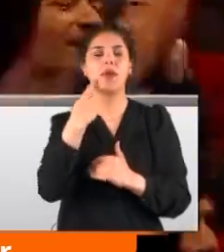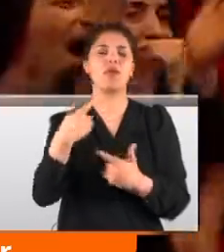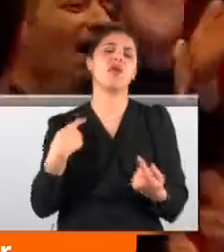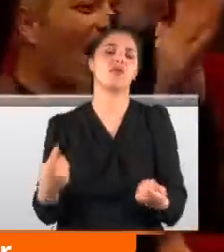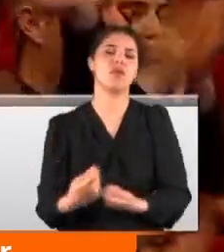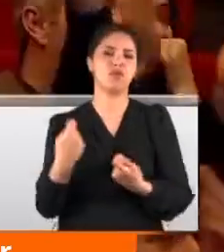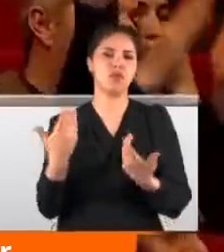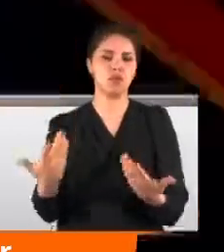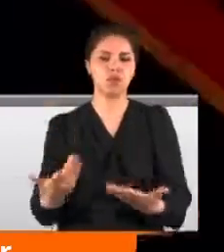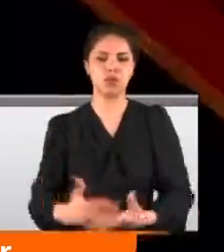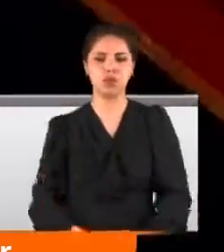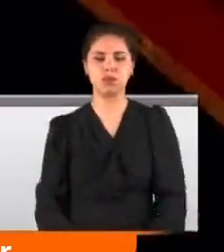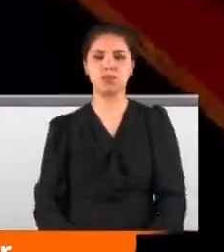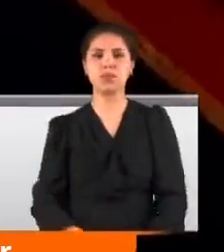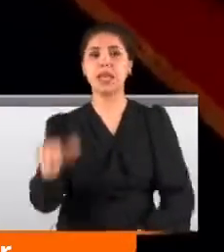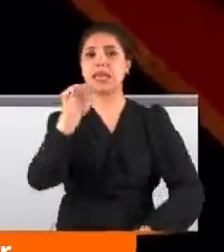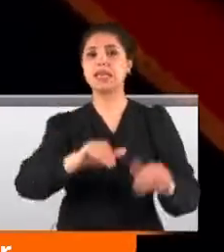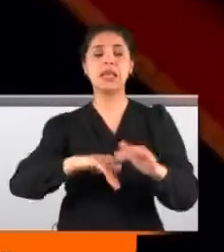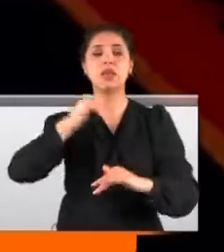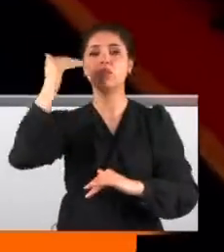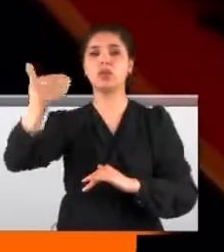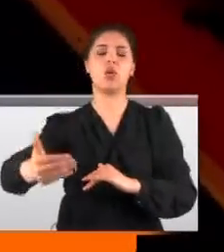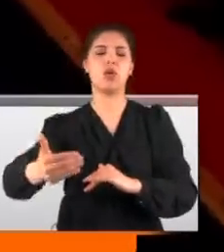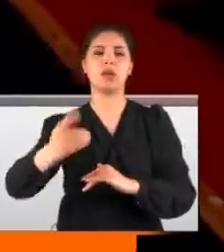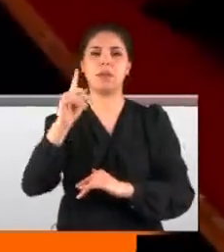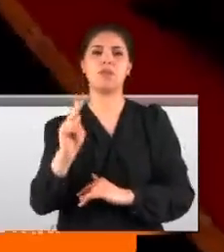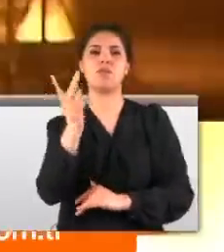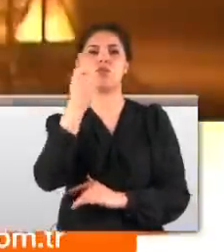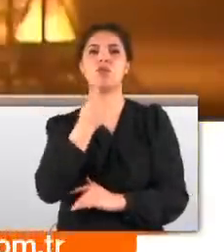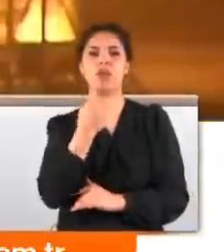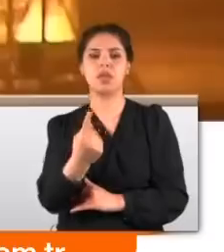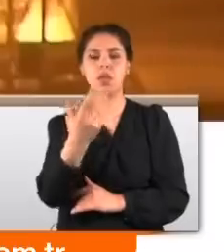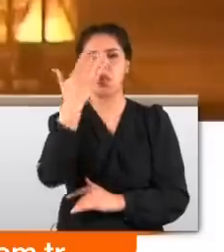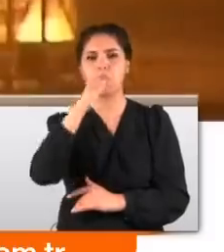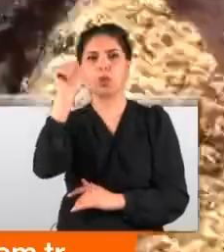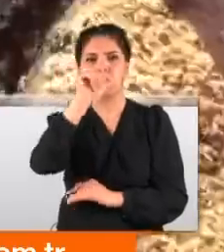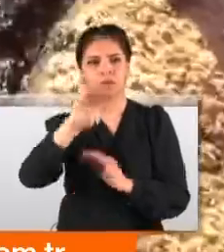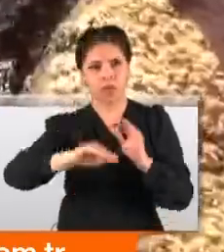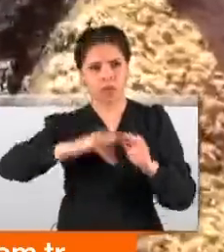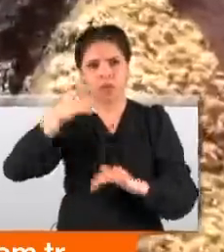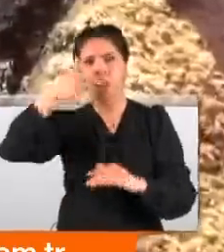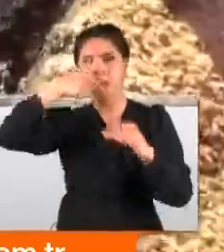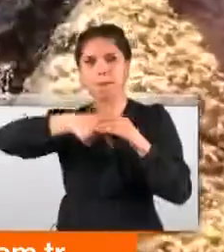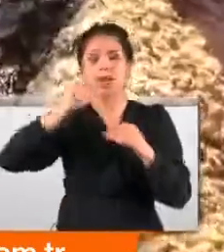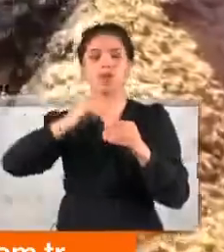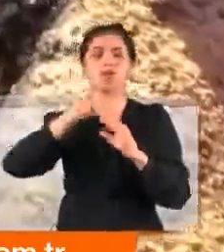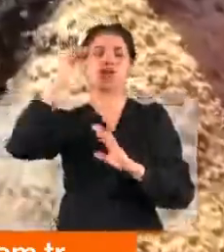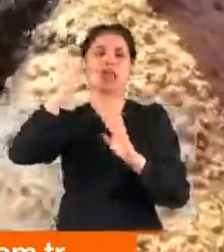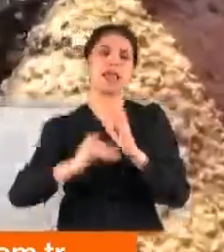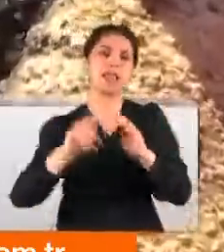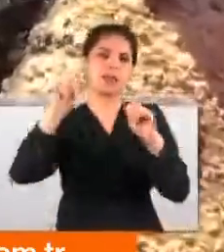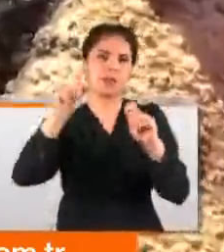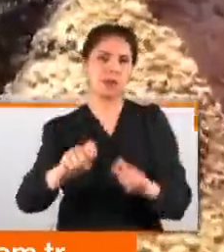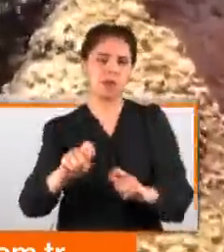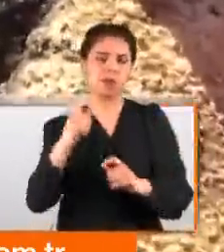alıyoruz. Seçim sonrasına dair bir müjde daha verdi. Doğal gazdan sonra petrolde de indirim